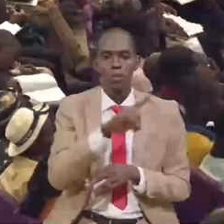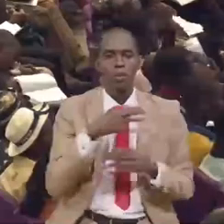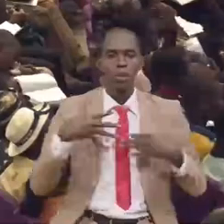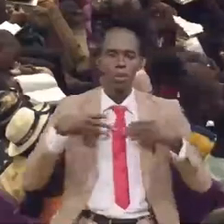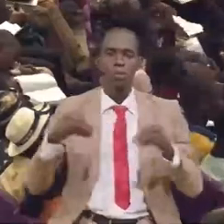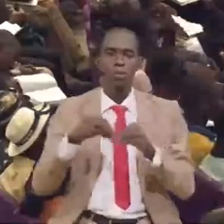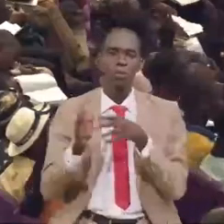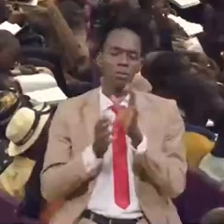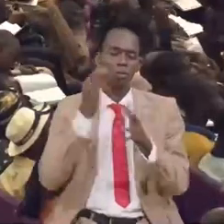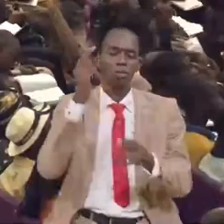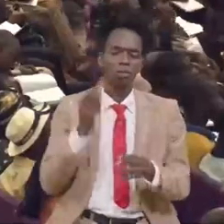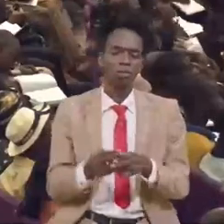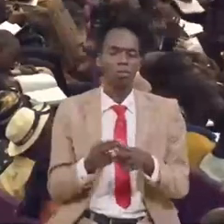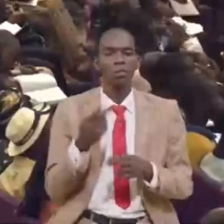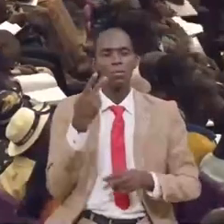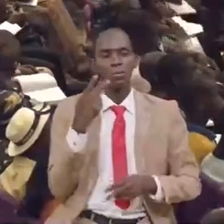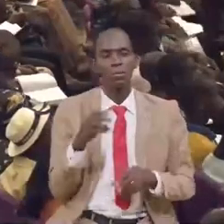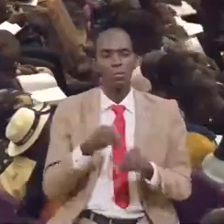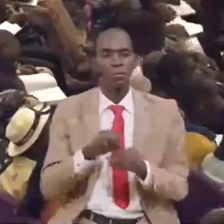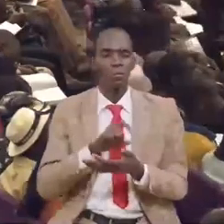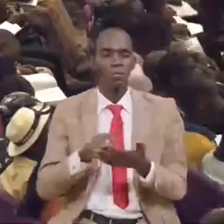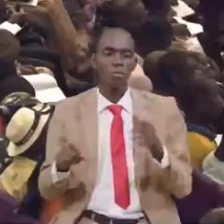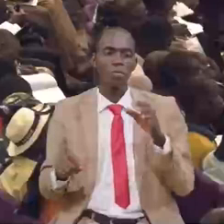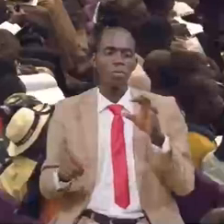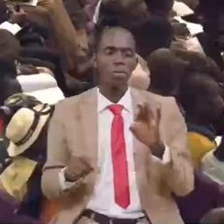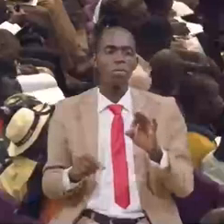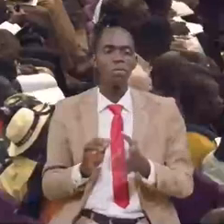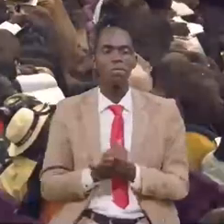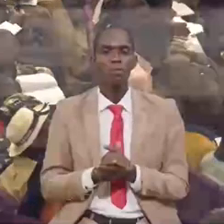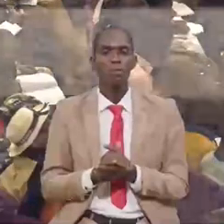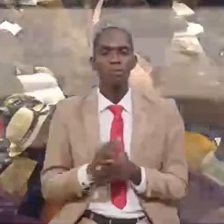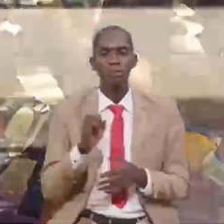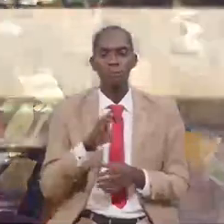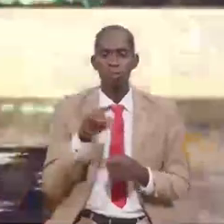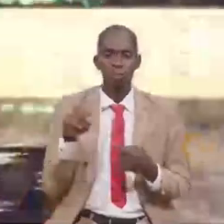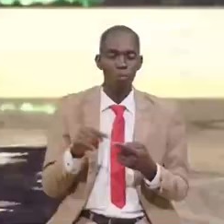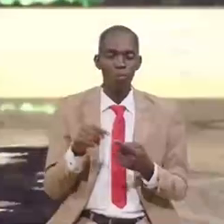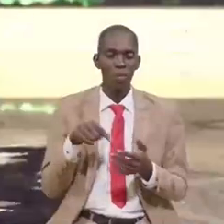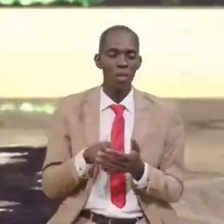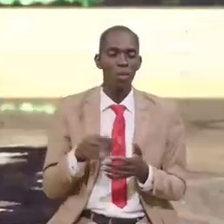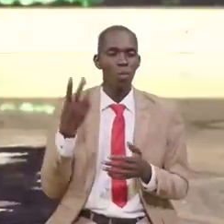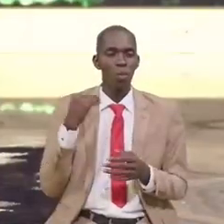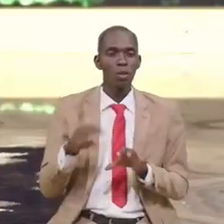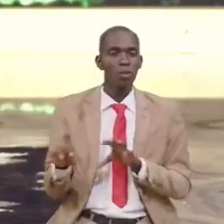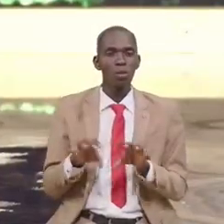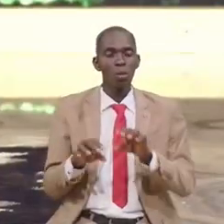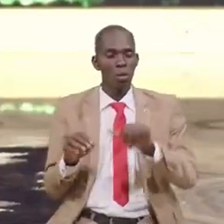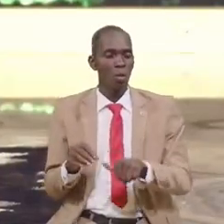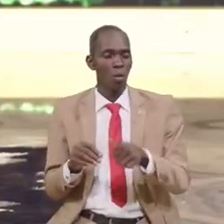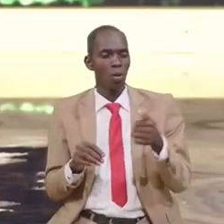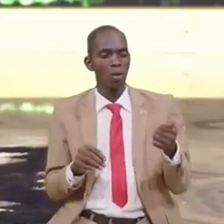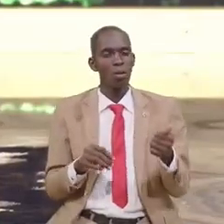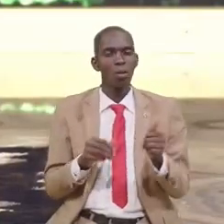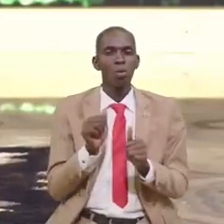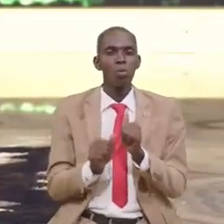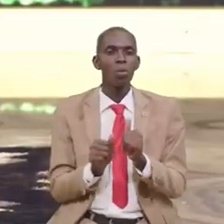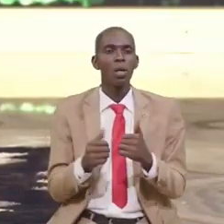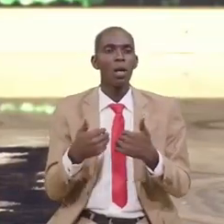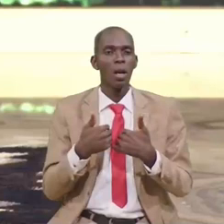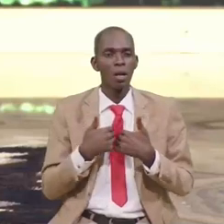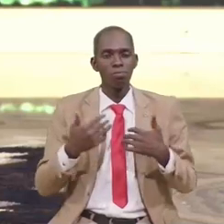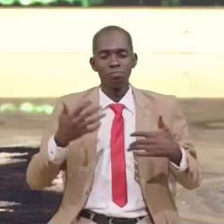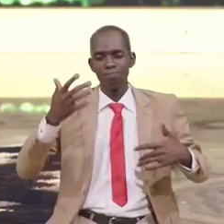Jésus-Christ. Voilà le verset 9. Là-dessus vinrent les autres malades